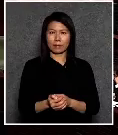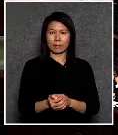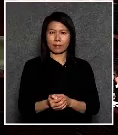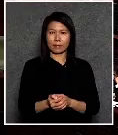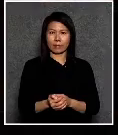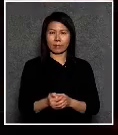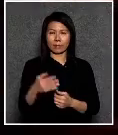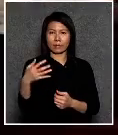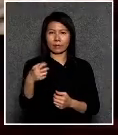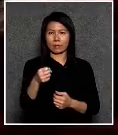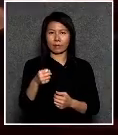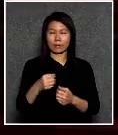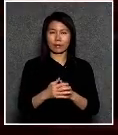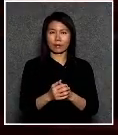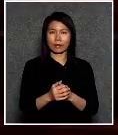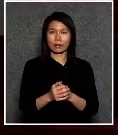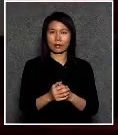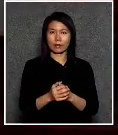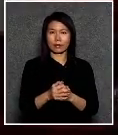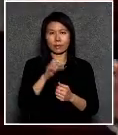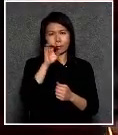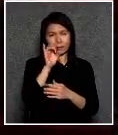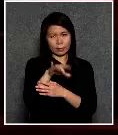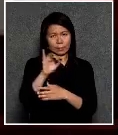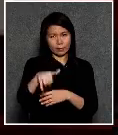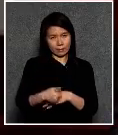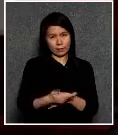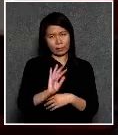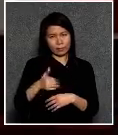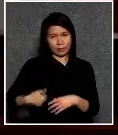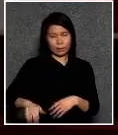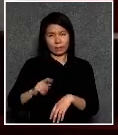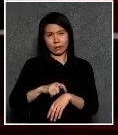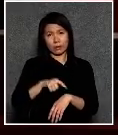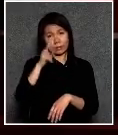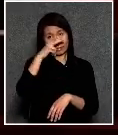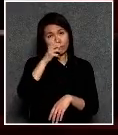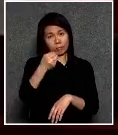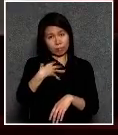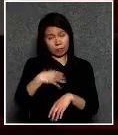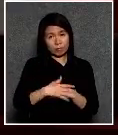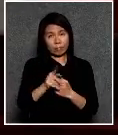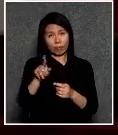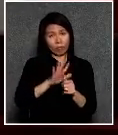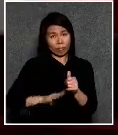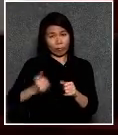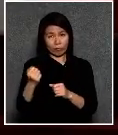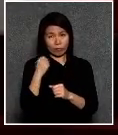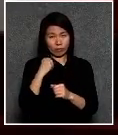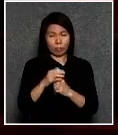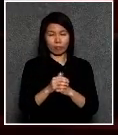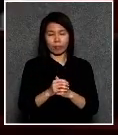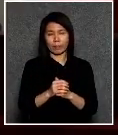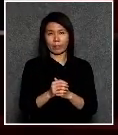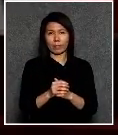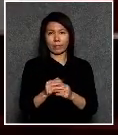主席叫佢哋早啲翻嚟，咪唔使嘥時間咯。你成日講嘅，運用你嘅影響力。嗱，關